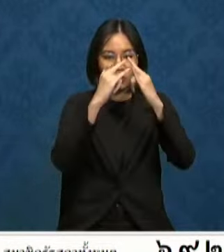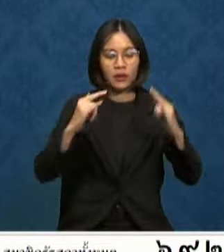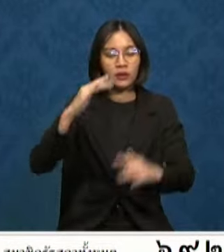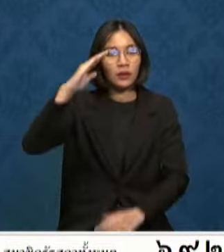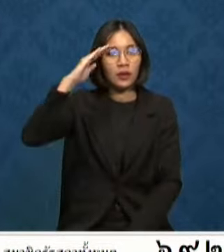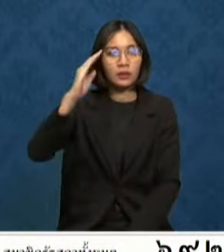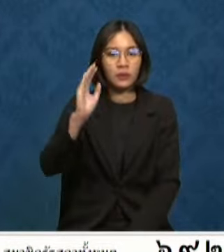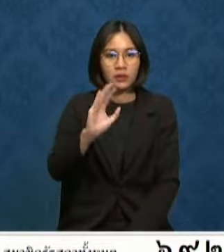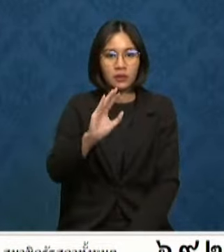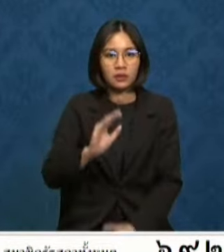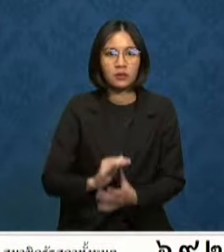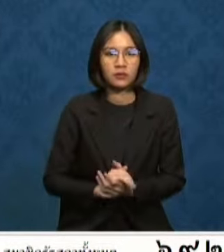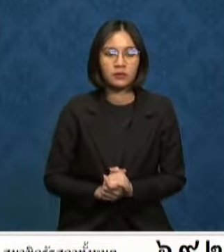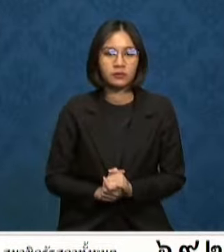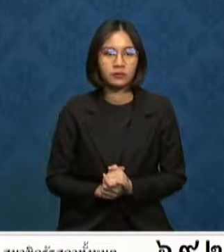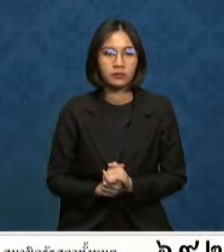ารนะ